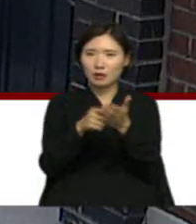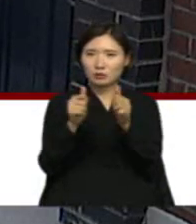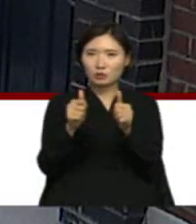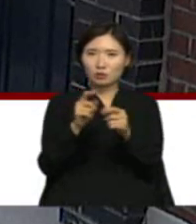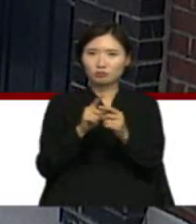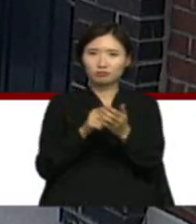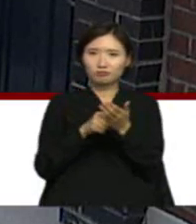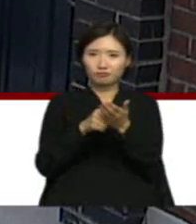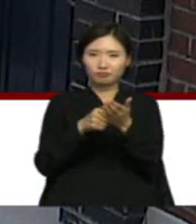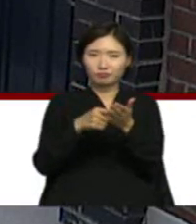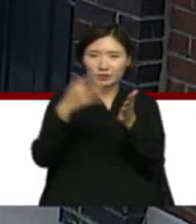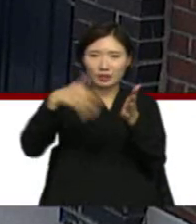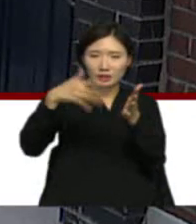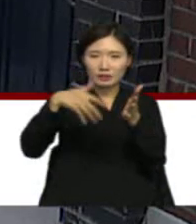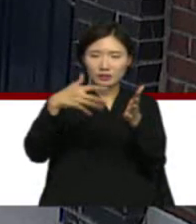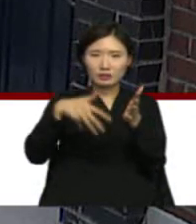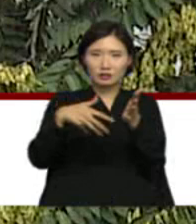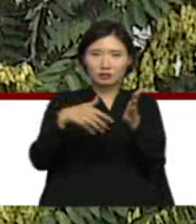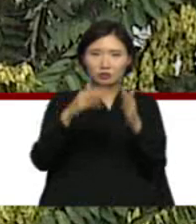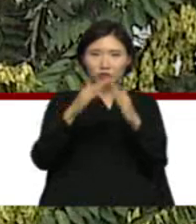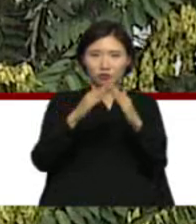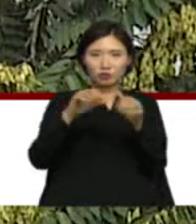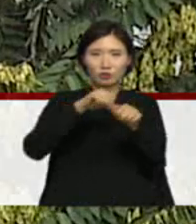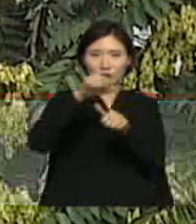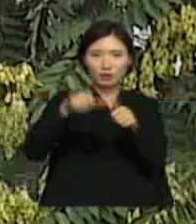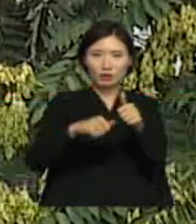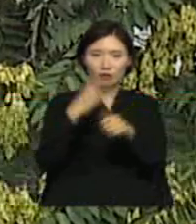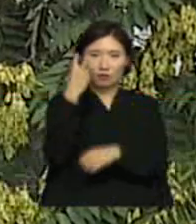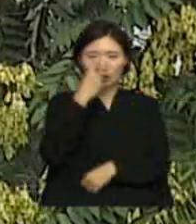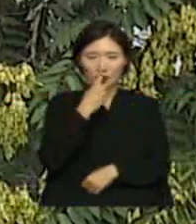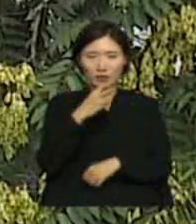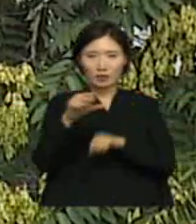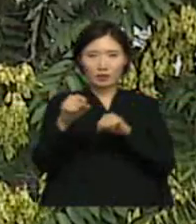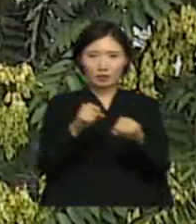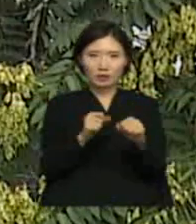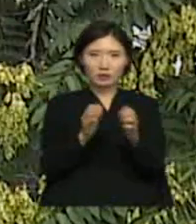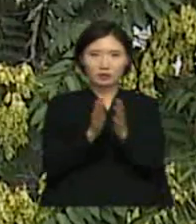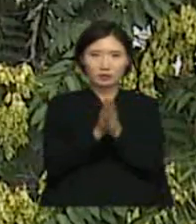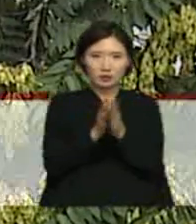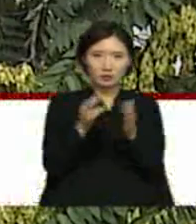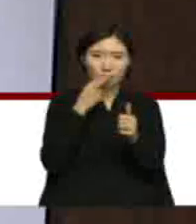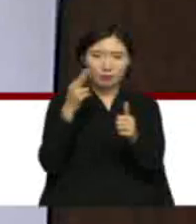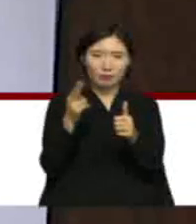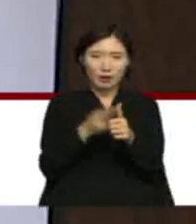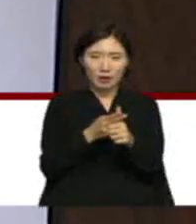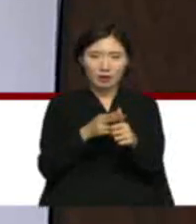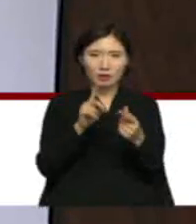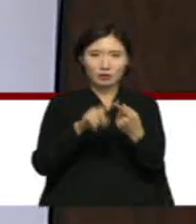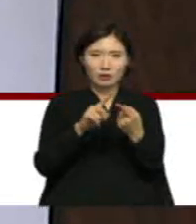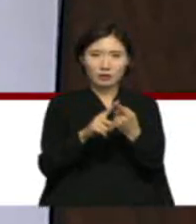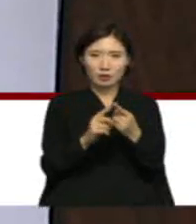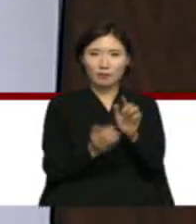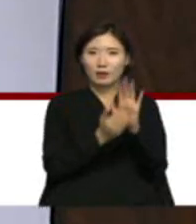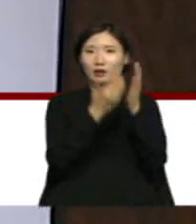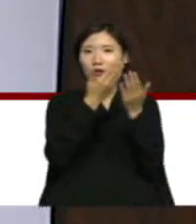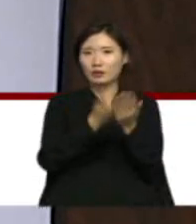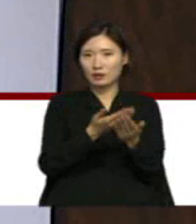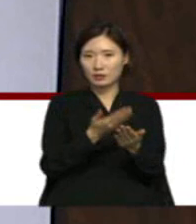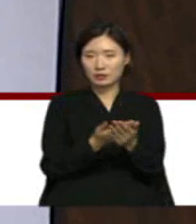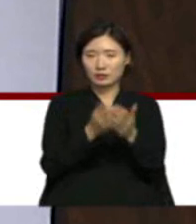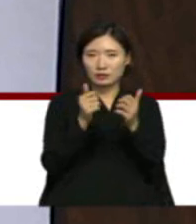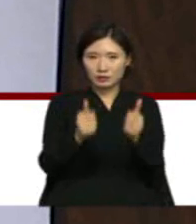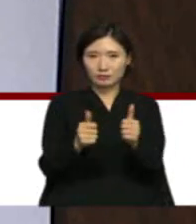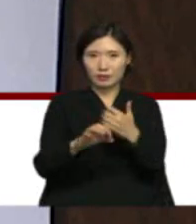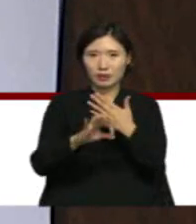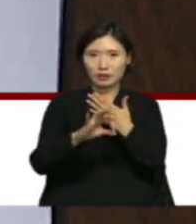않은 상황에서 3시가 주거환경관리사업 을 시행 하려고 하자 조합 측은 건축심의 와 건축허가를 막아달라는 집행정지